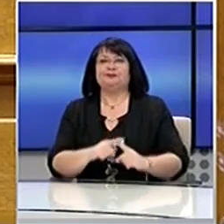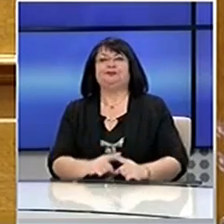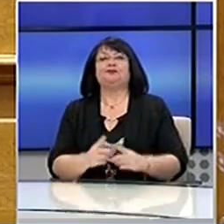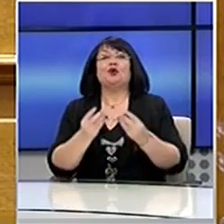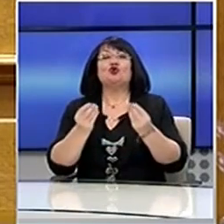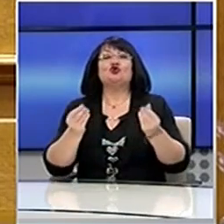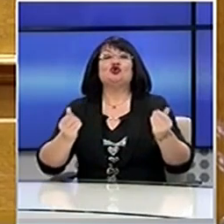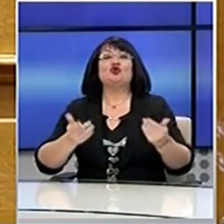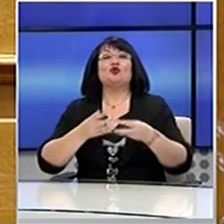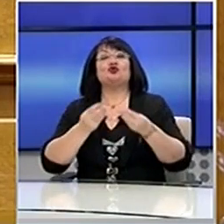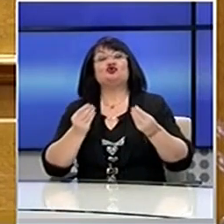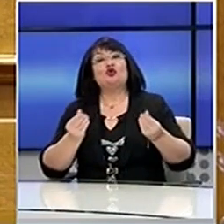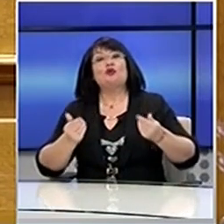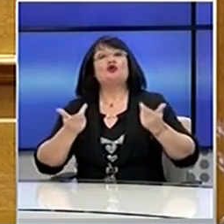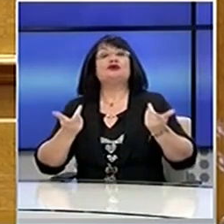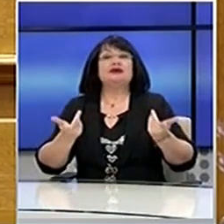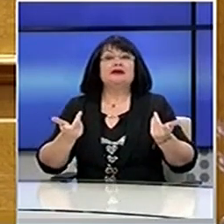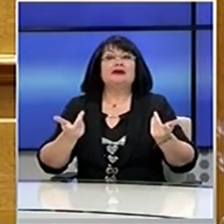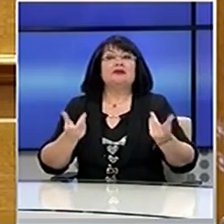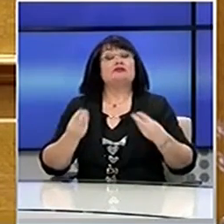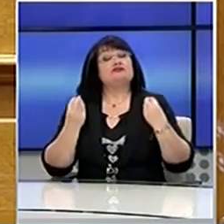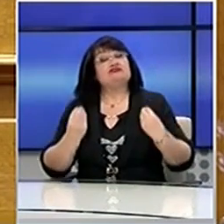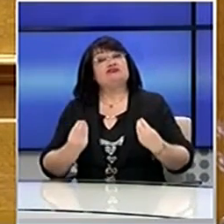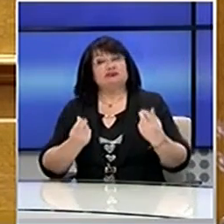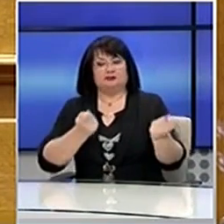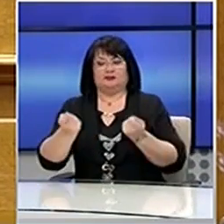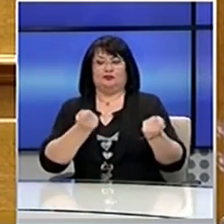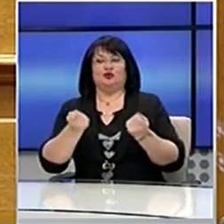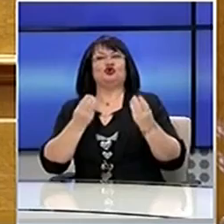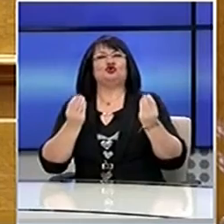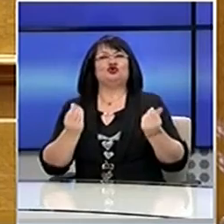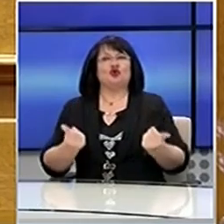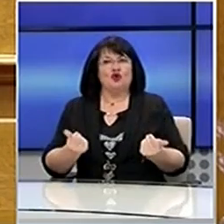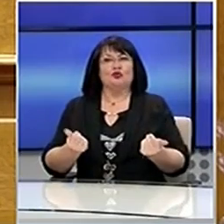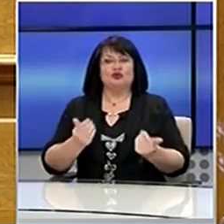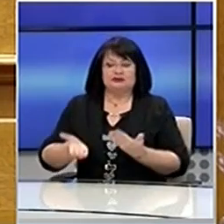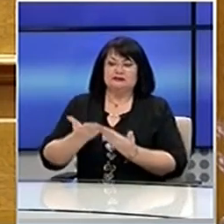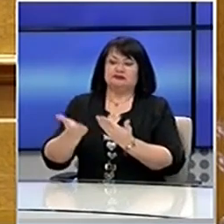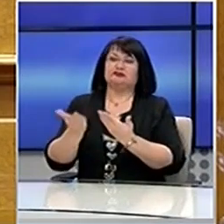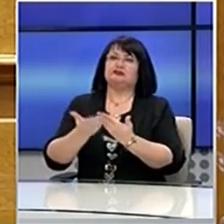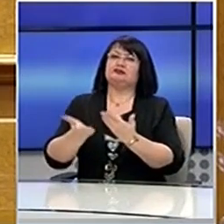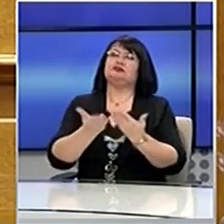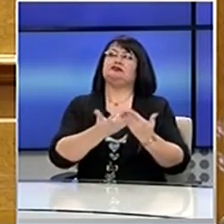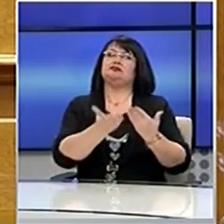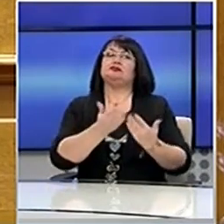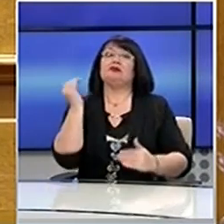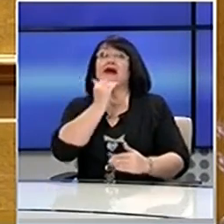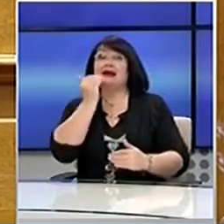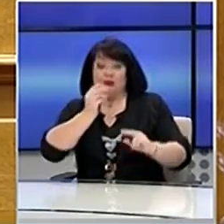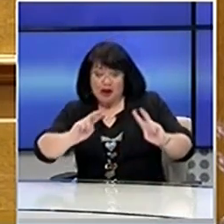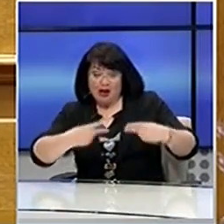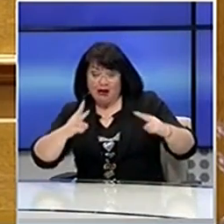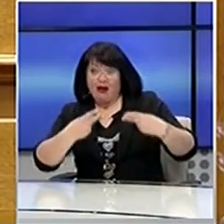ο οποίος είναι πολύ καλά οργανωμένος, ώστε να βοηθηθούμε στην γρήγορη